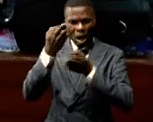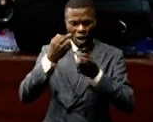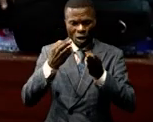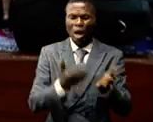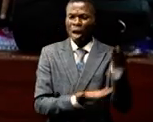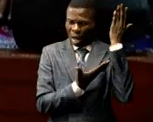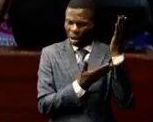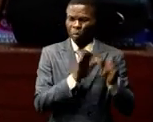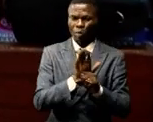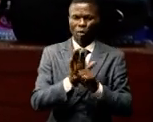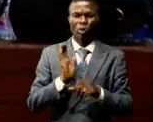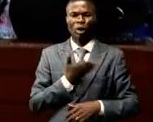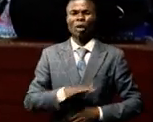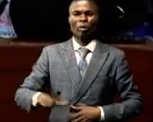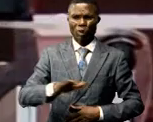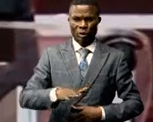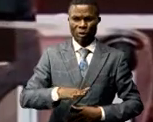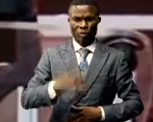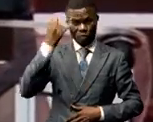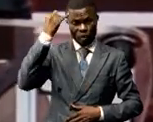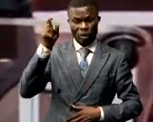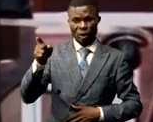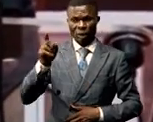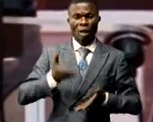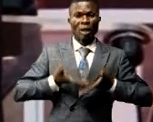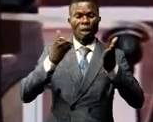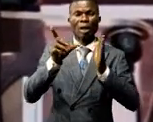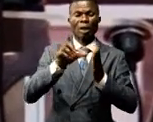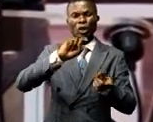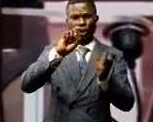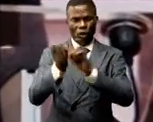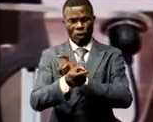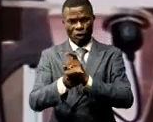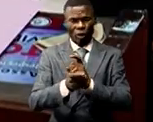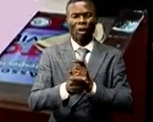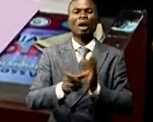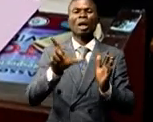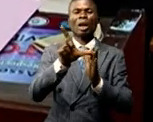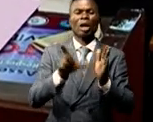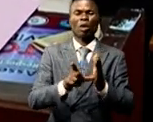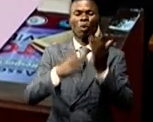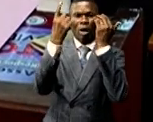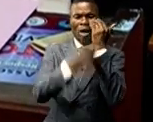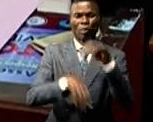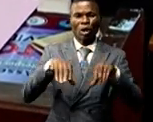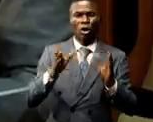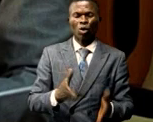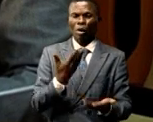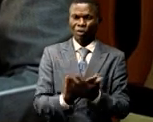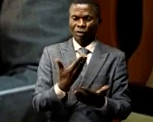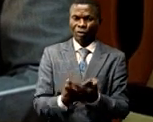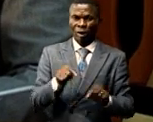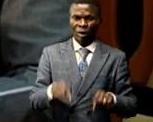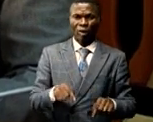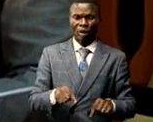importance capitale. Selon Lucien Kasongo, la proposition de modification du code pénal congolais est une urgence dans la mesure où